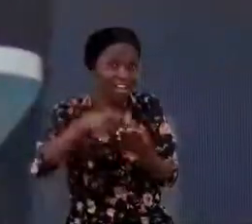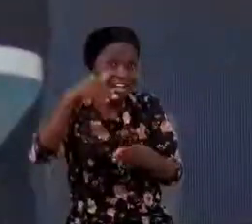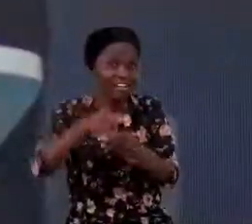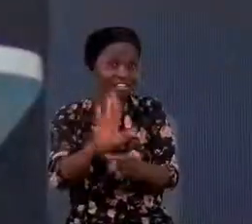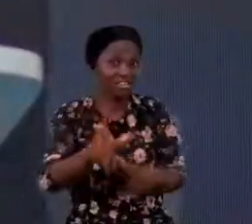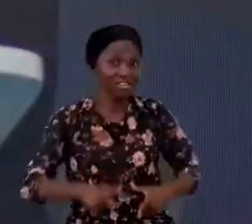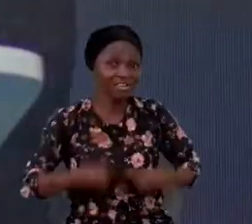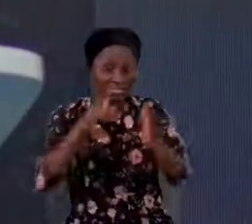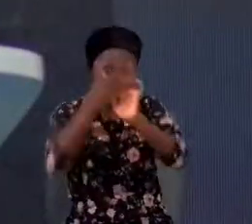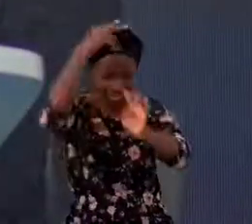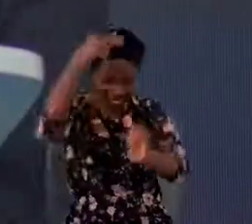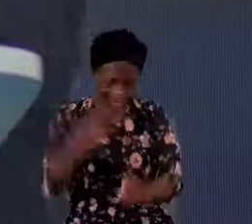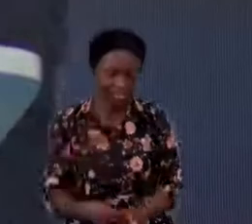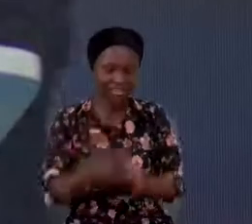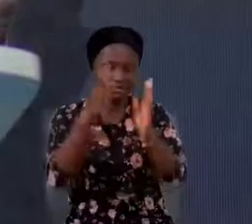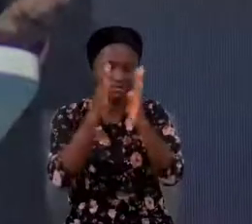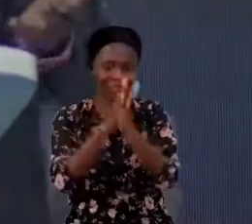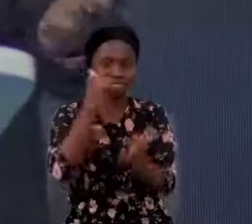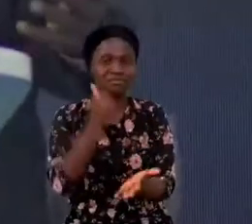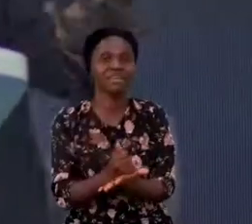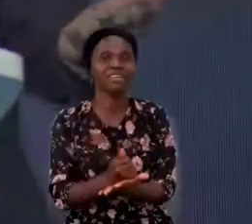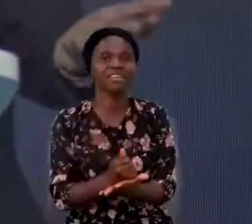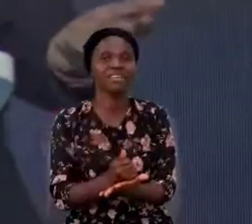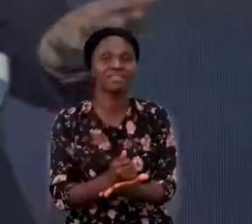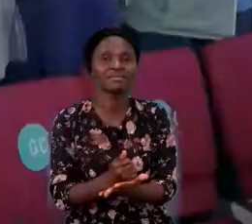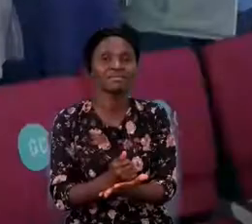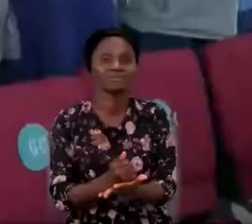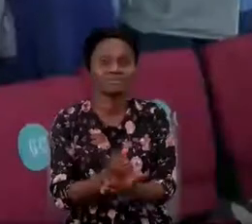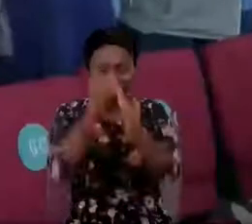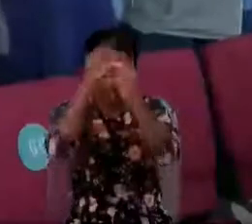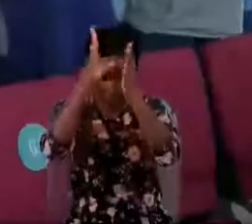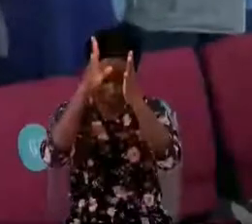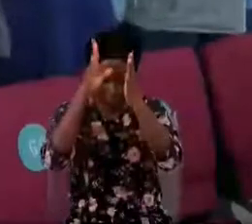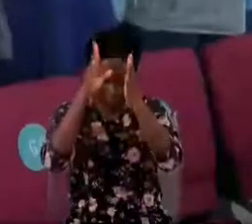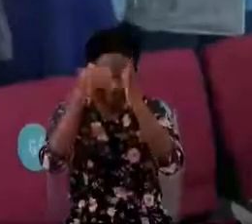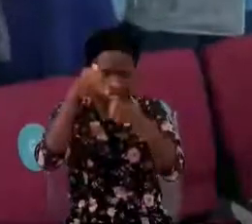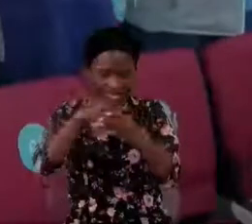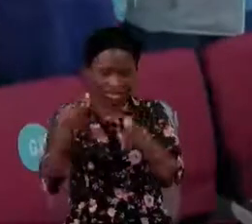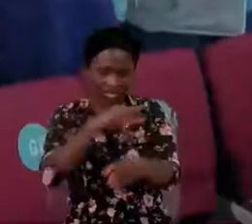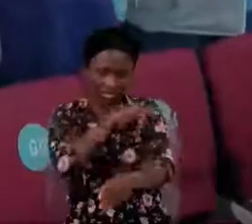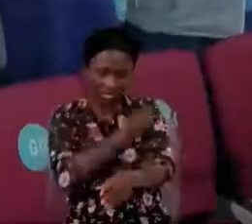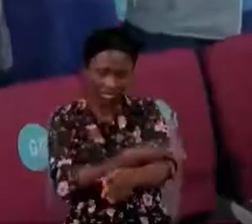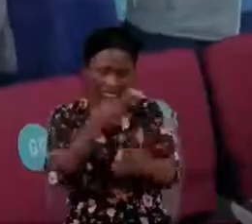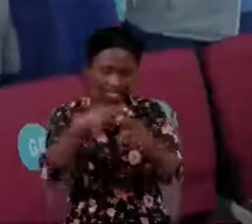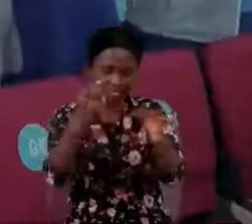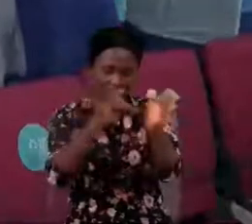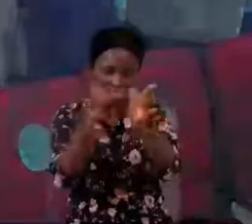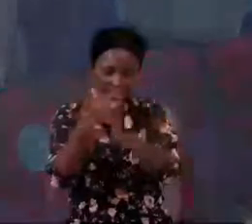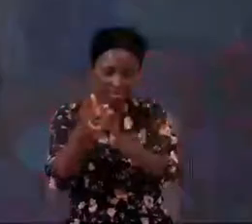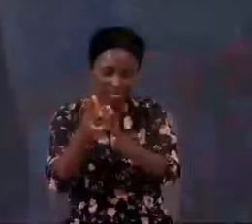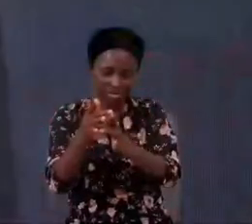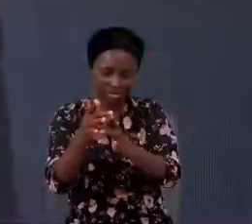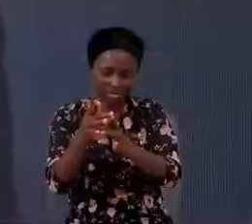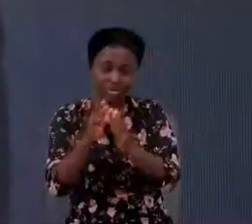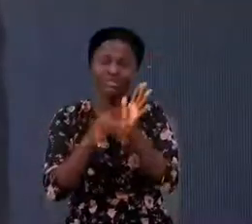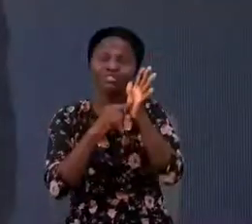Père, au nom puissant de Jésus, manifeste ton amour envers chacun, ta bonté pour